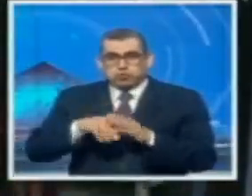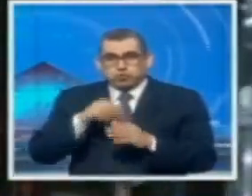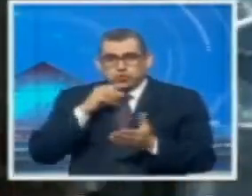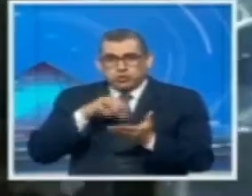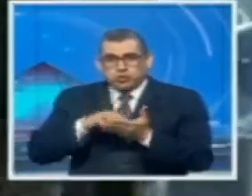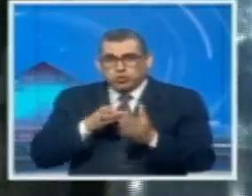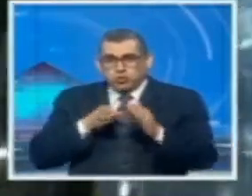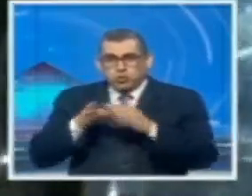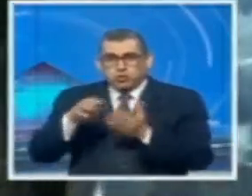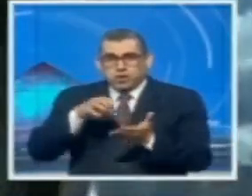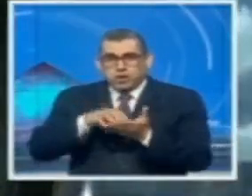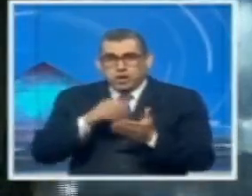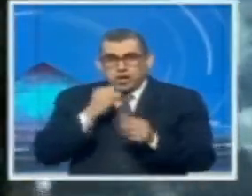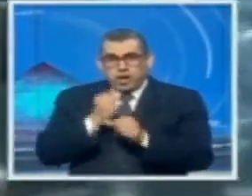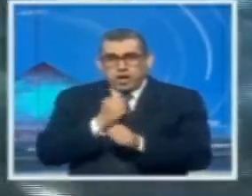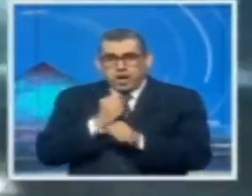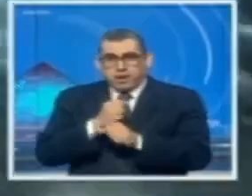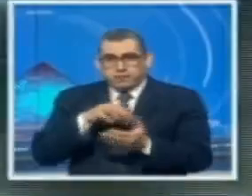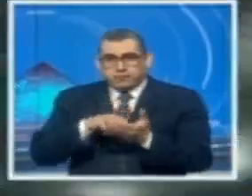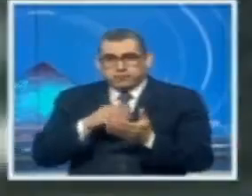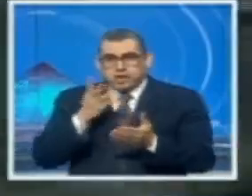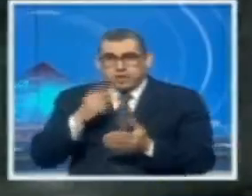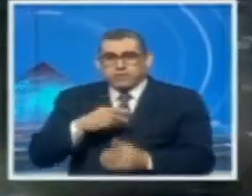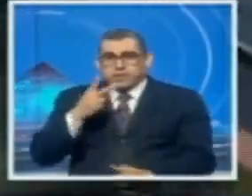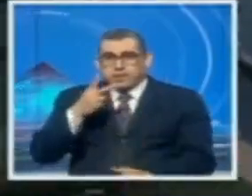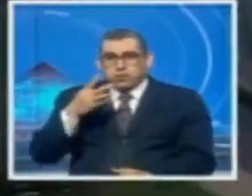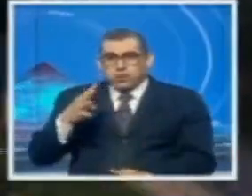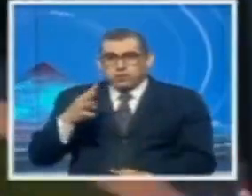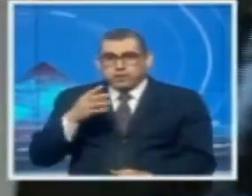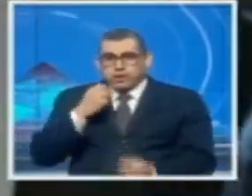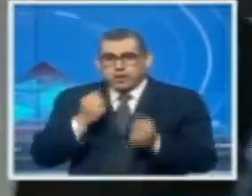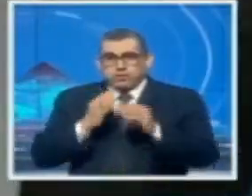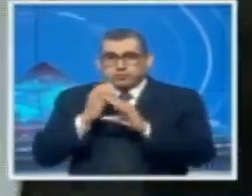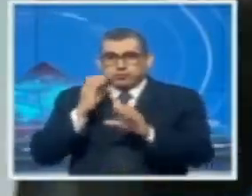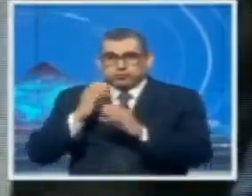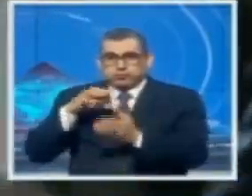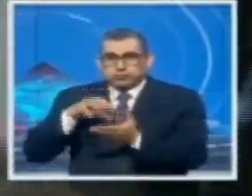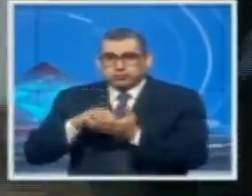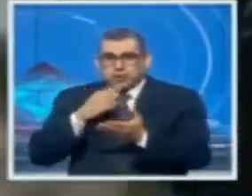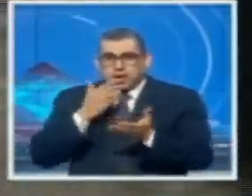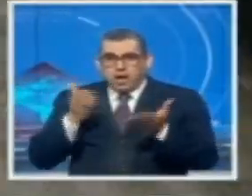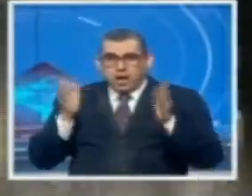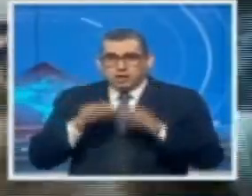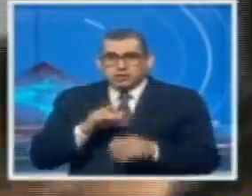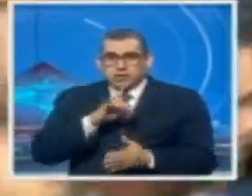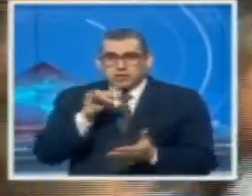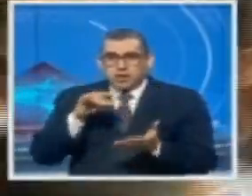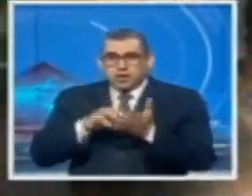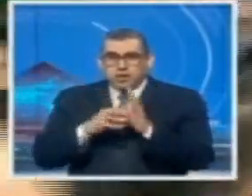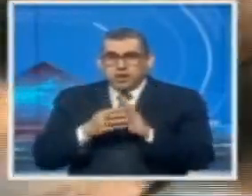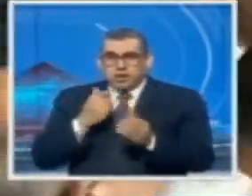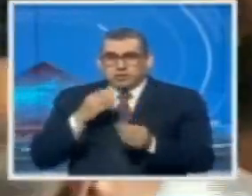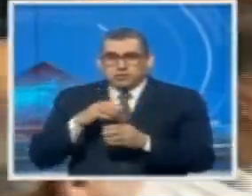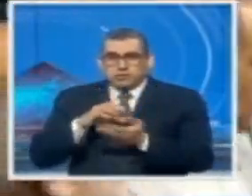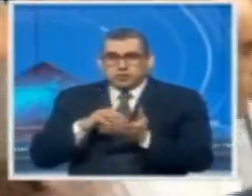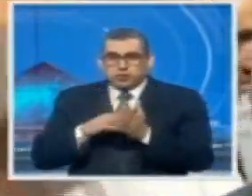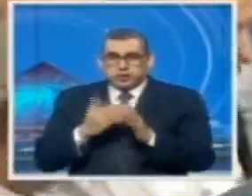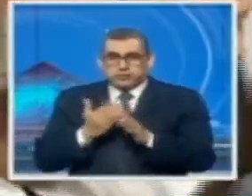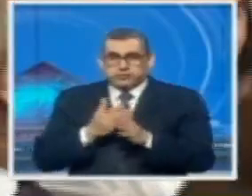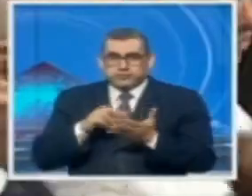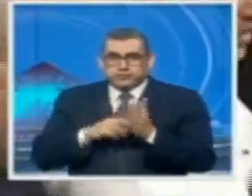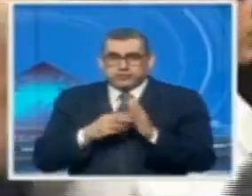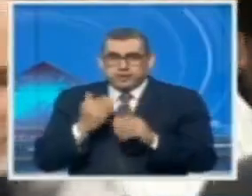الداخلي التي تم تدشينها تشمل 42 حافلة ضمن أكثر من 100 حافلة سوف يتم تشغيلها على